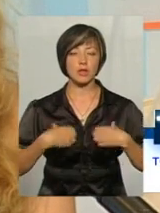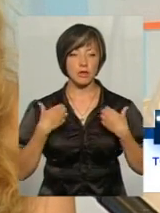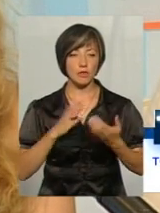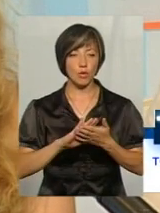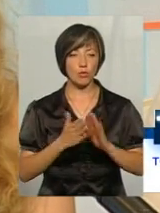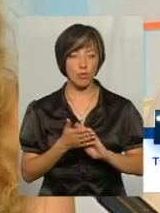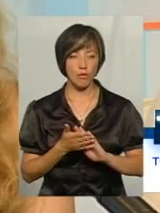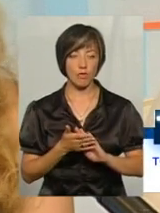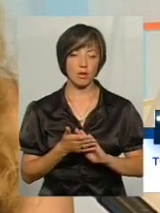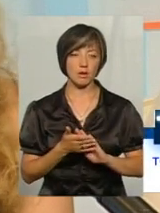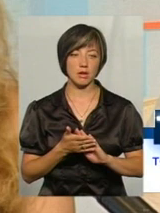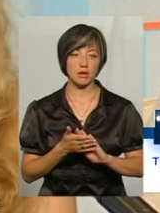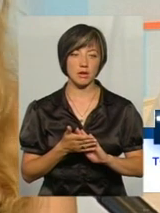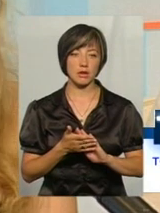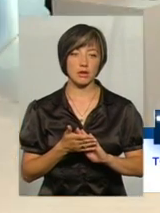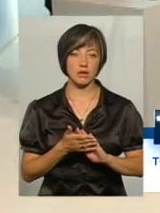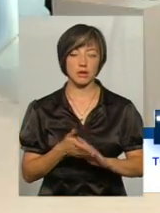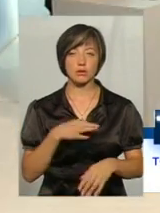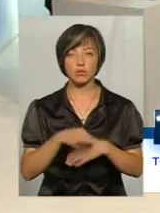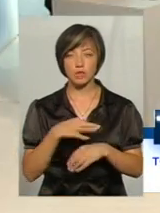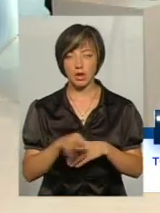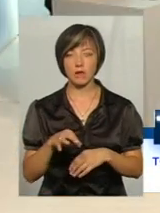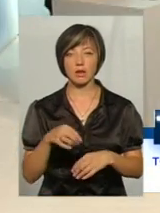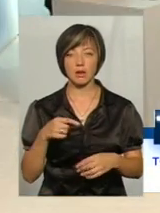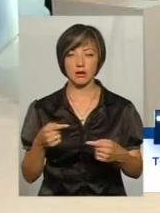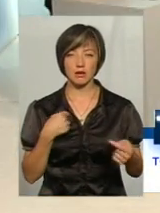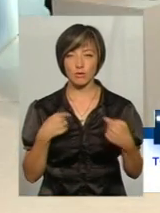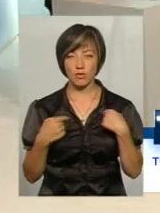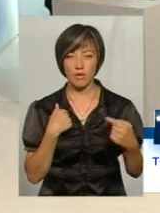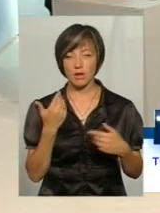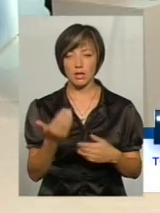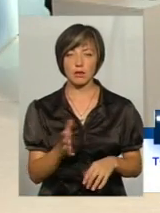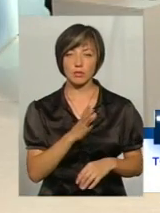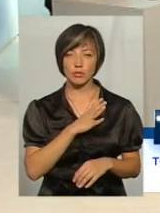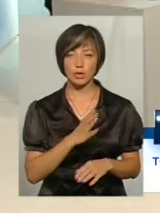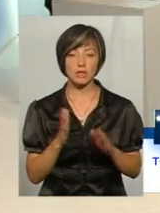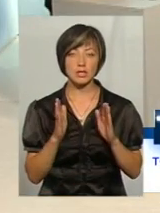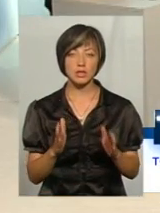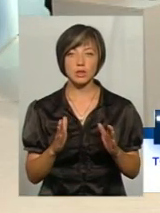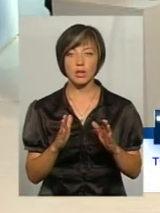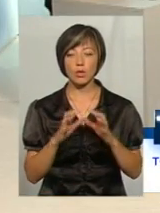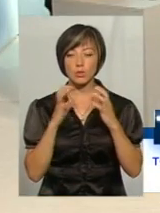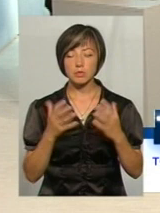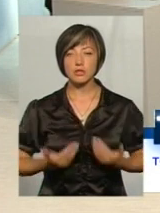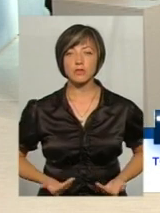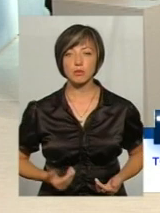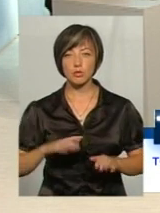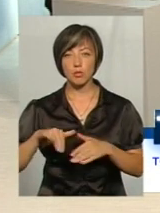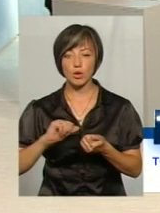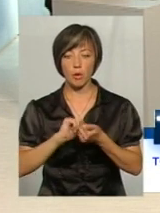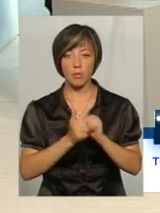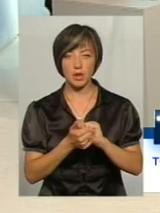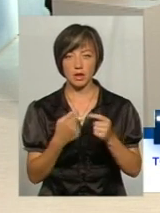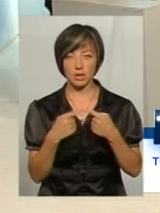жахливих умовах, їх знущання. І виводили їх знущання, катування, їхні були, лише їх утримували живими для того, щоб потім обміняти